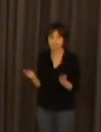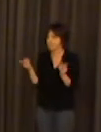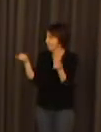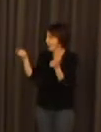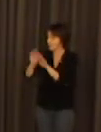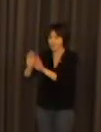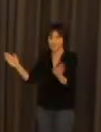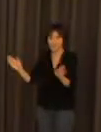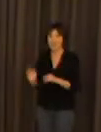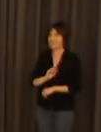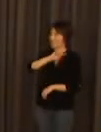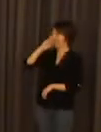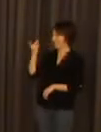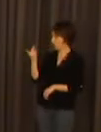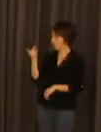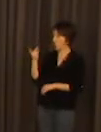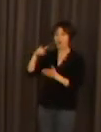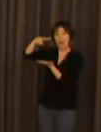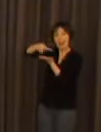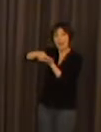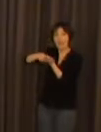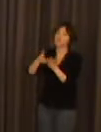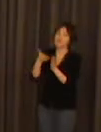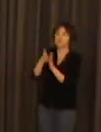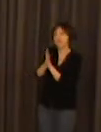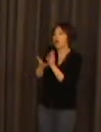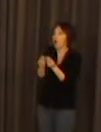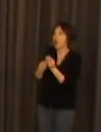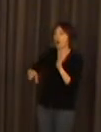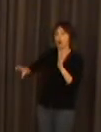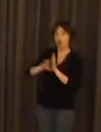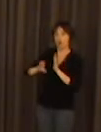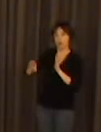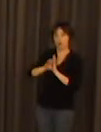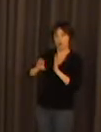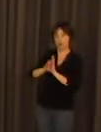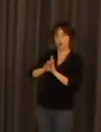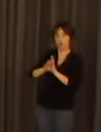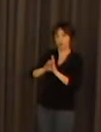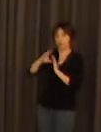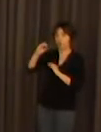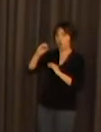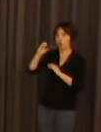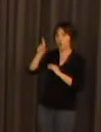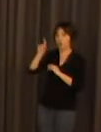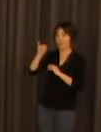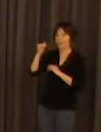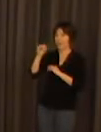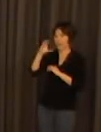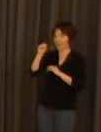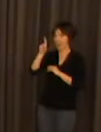lloc, una llengua ha d'estar codificada. I codificada vol dir simplement simplement